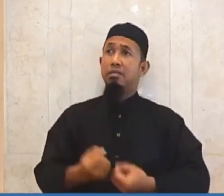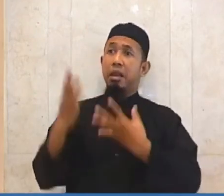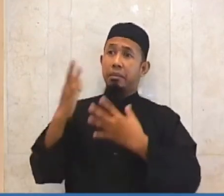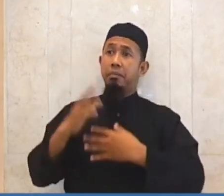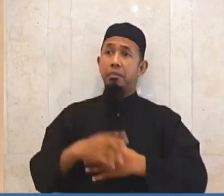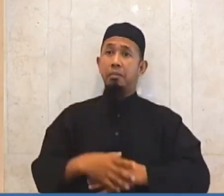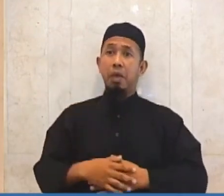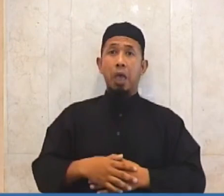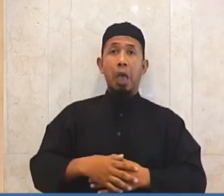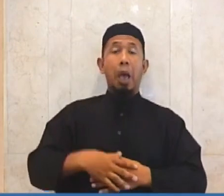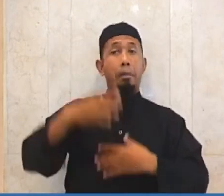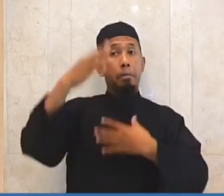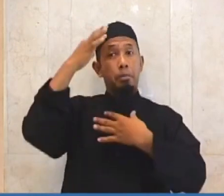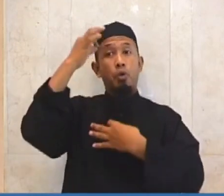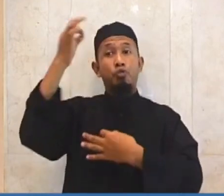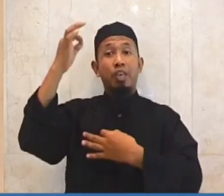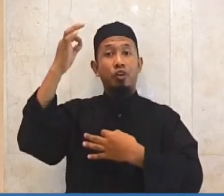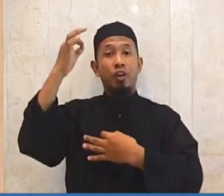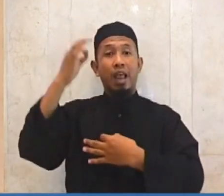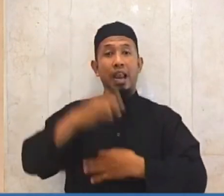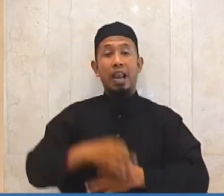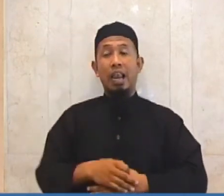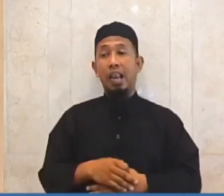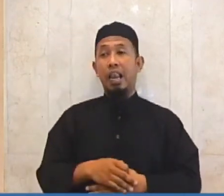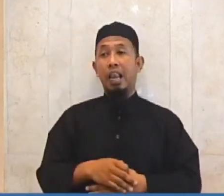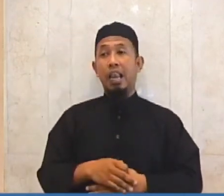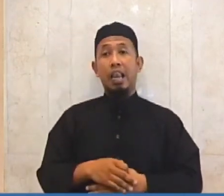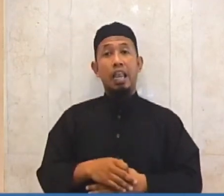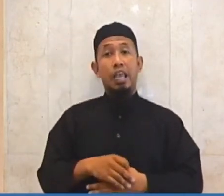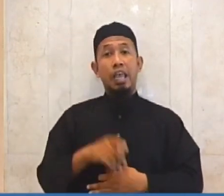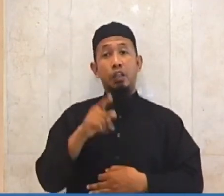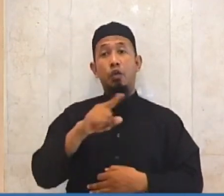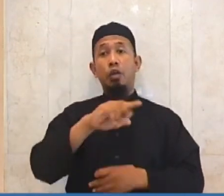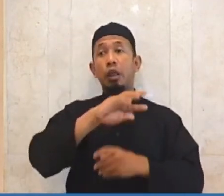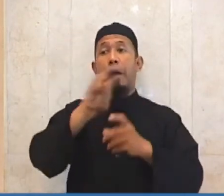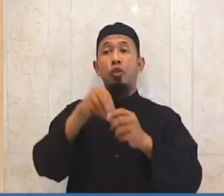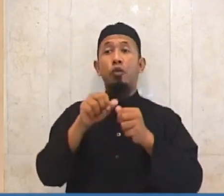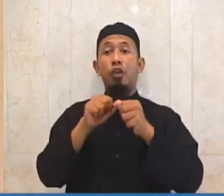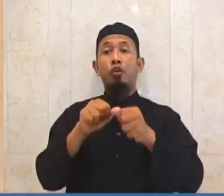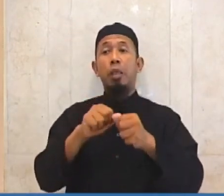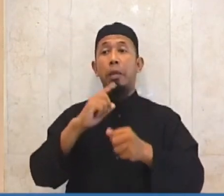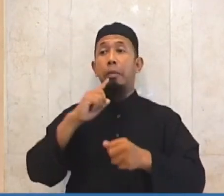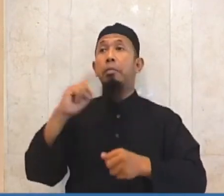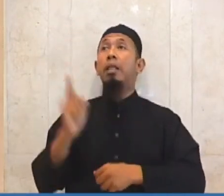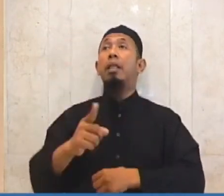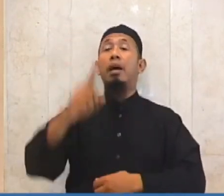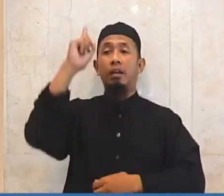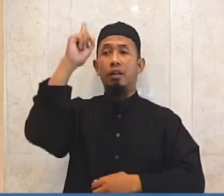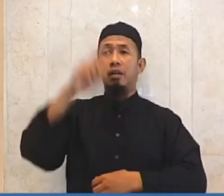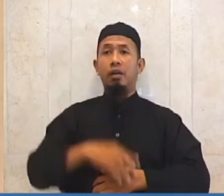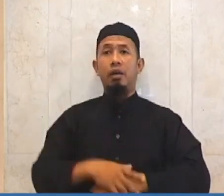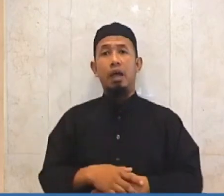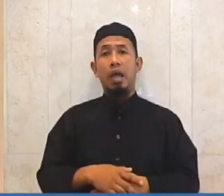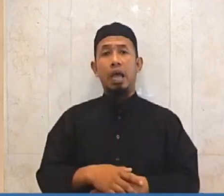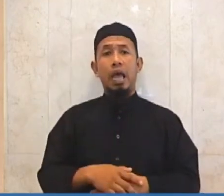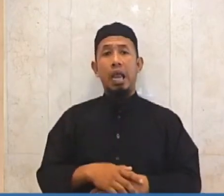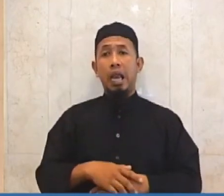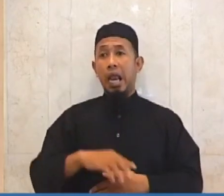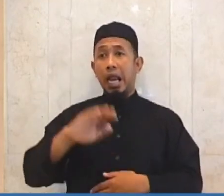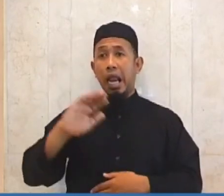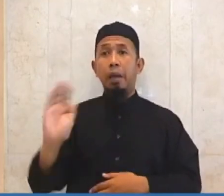juga mengamalkan perintah dari Allah subhanahu wa taala bahkan Rasulullah Sallallahu Alaihi Wasallam